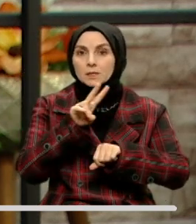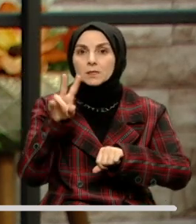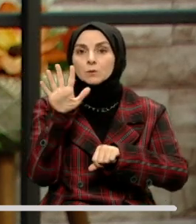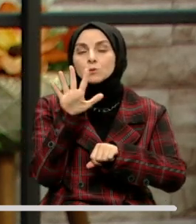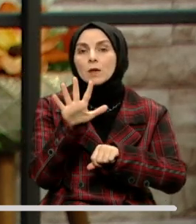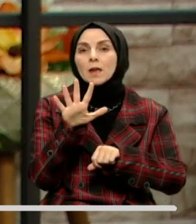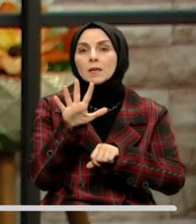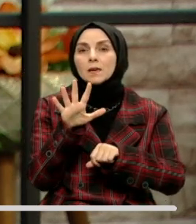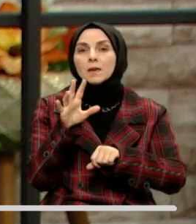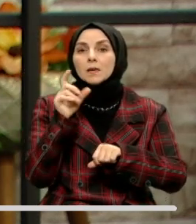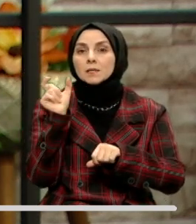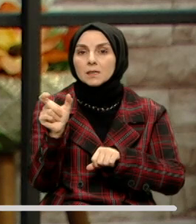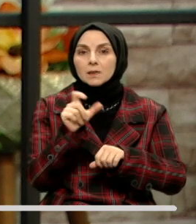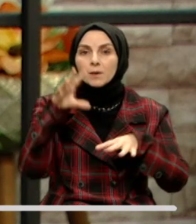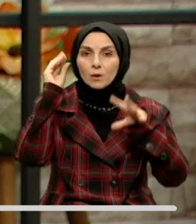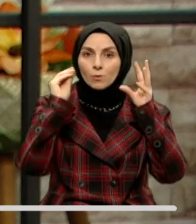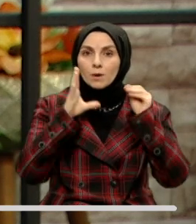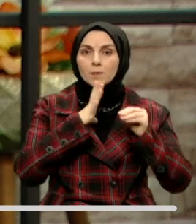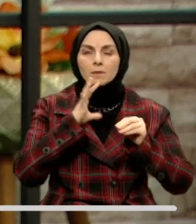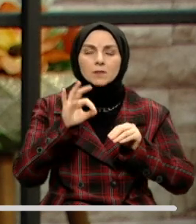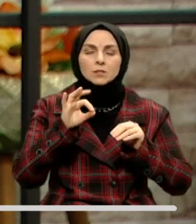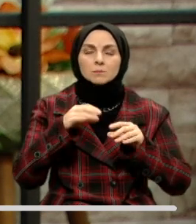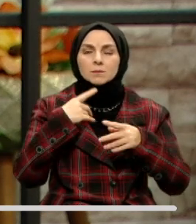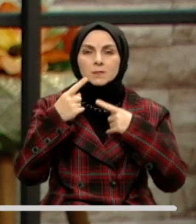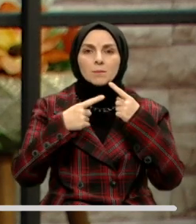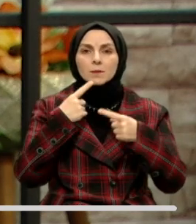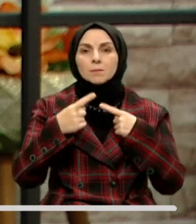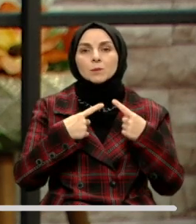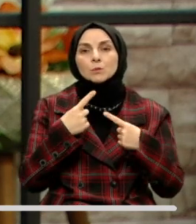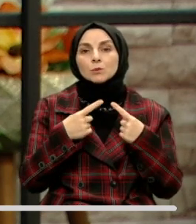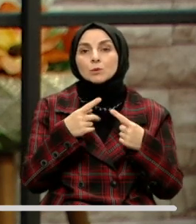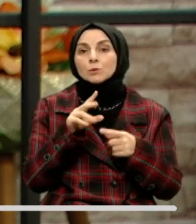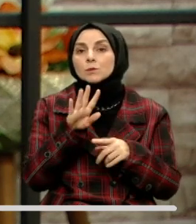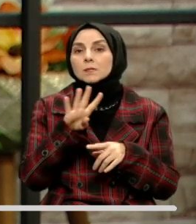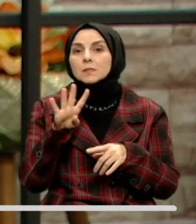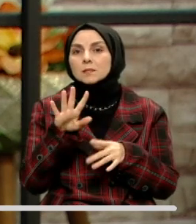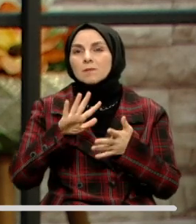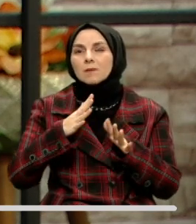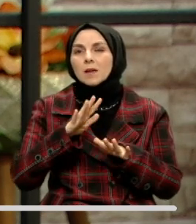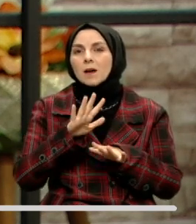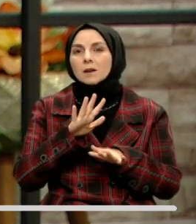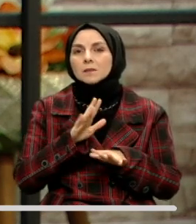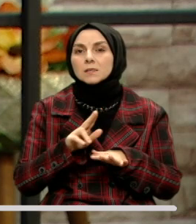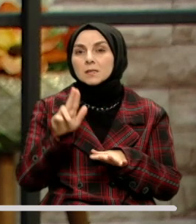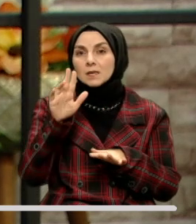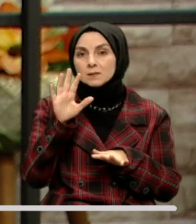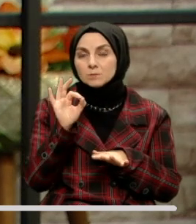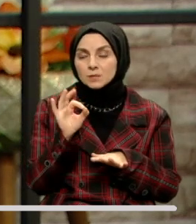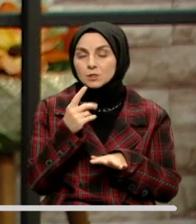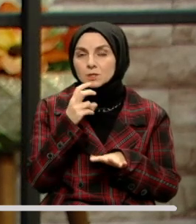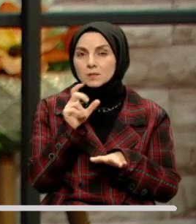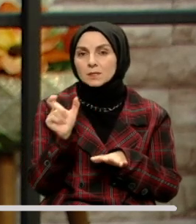sahip. Ama şu an birbirimize konuşuyoruz. 40 ila 70 kelime ortalama kullanıyoruz. Dolayısıyla geride